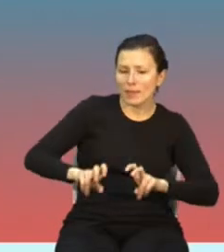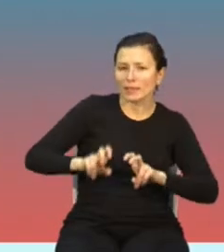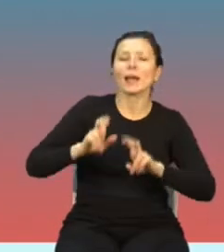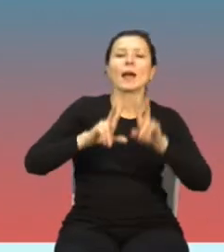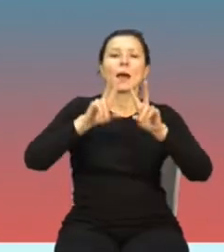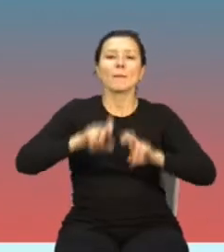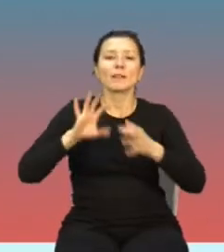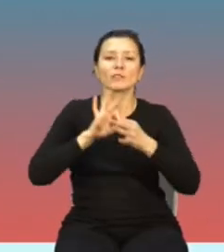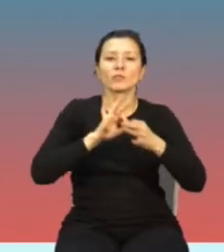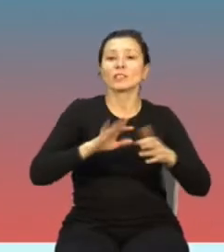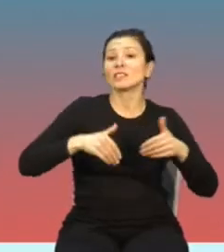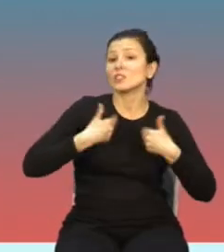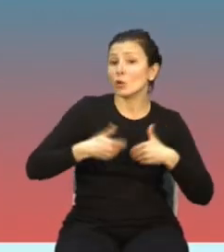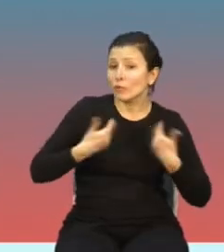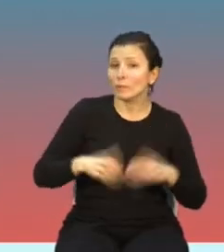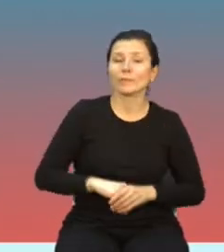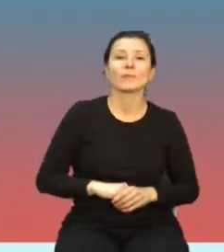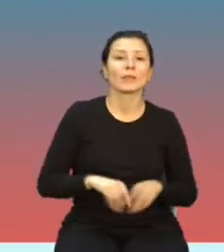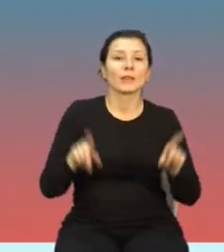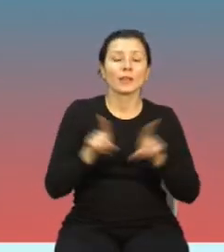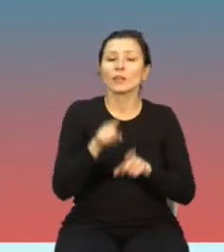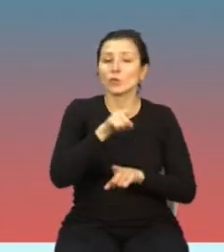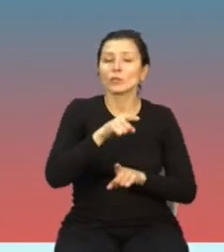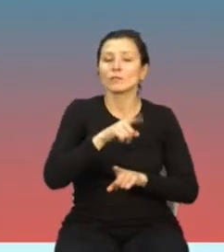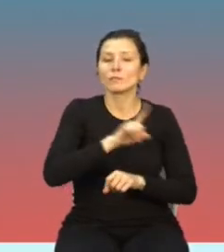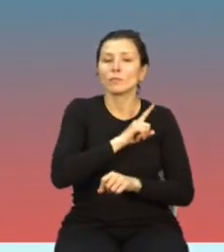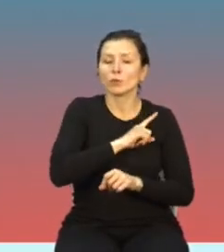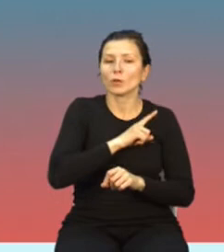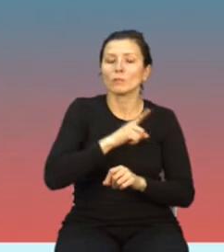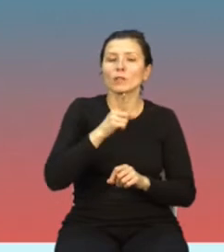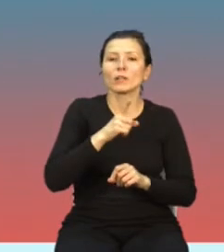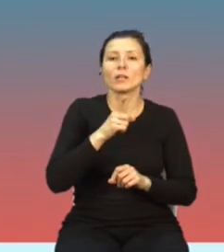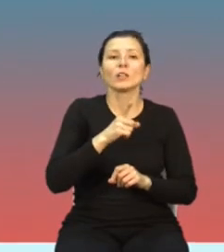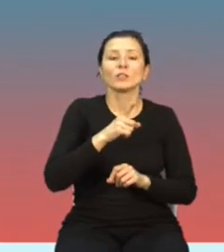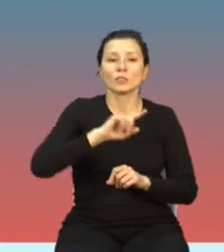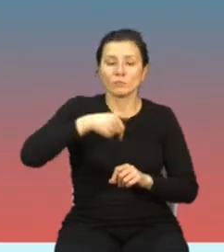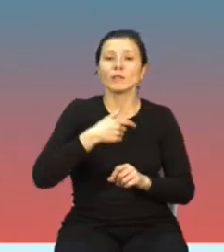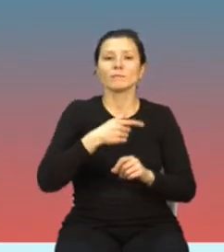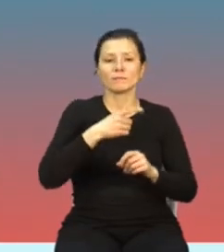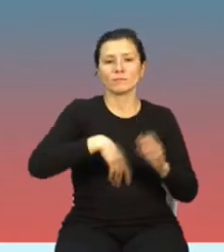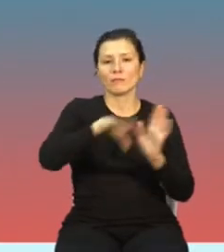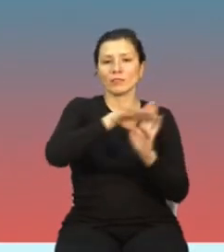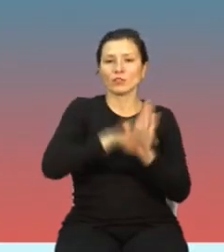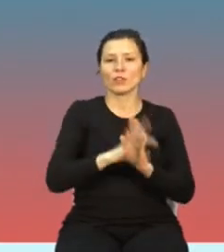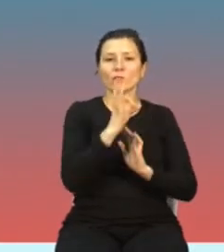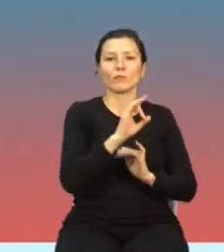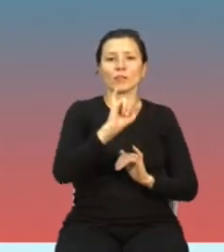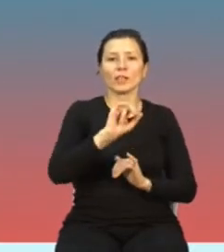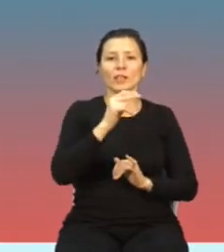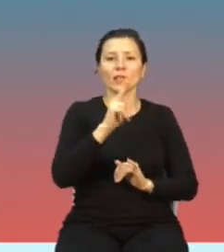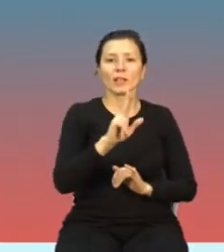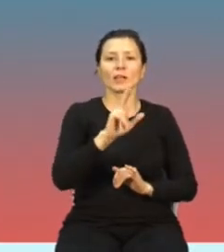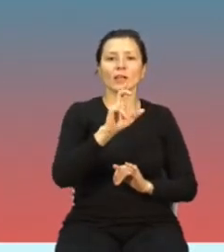i też oni badają przestrzeganie wytycznych i KNIRP. I taka współpraca